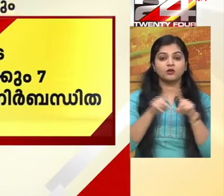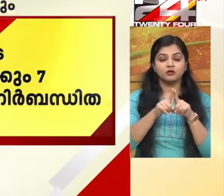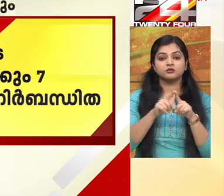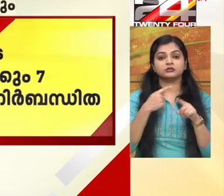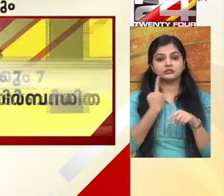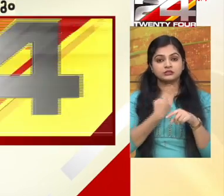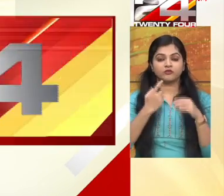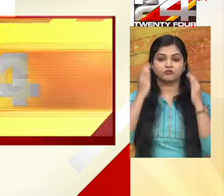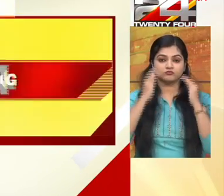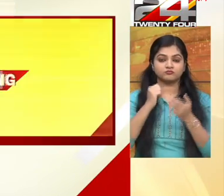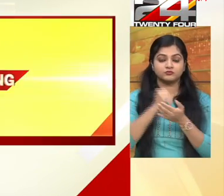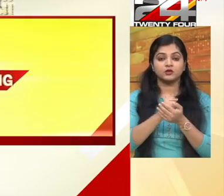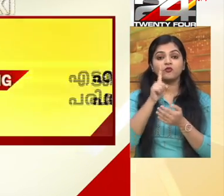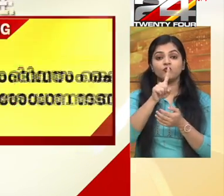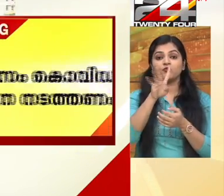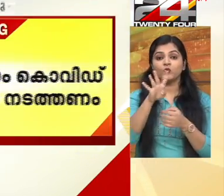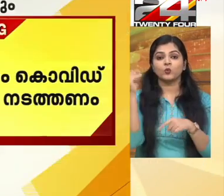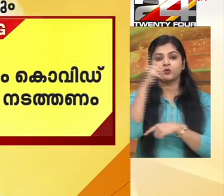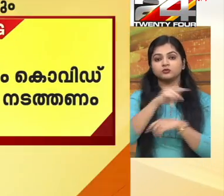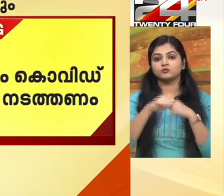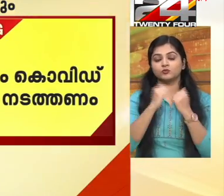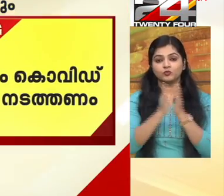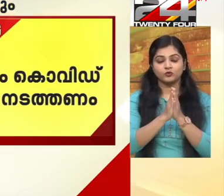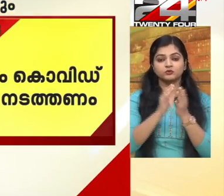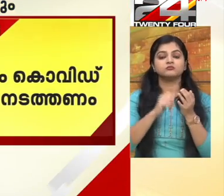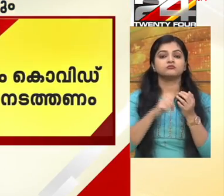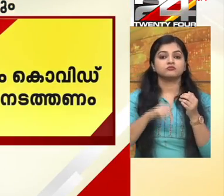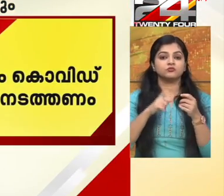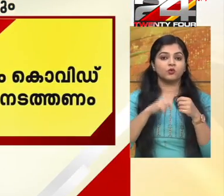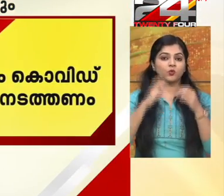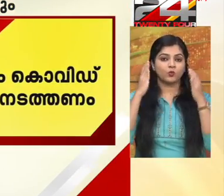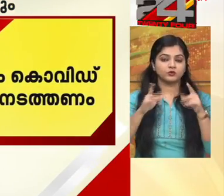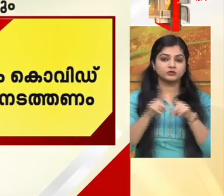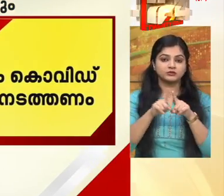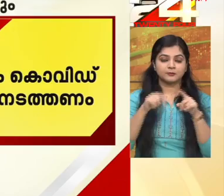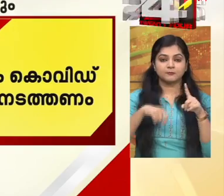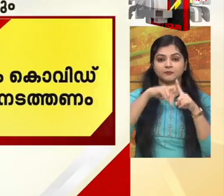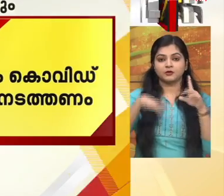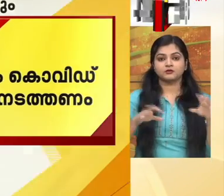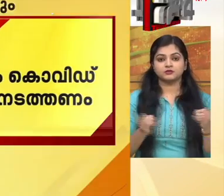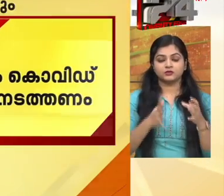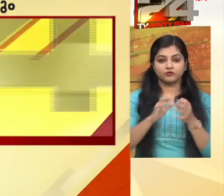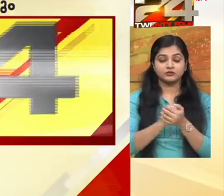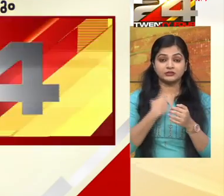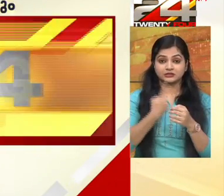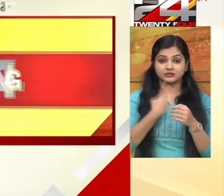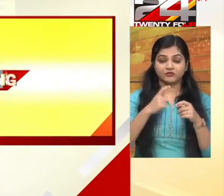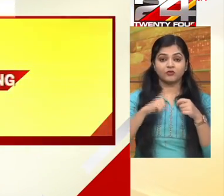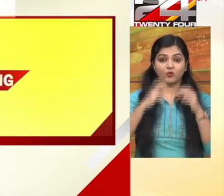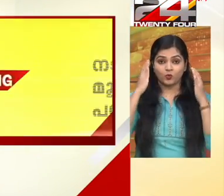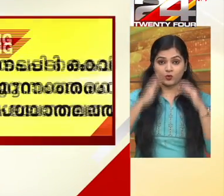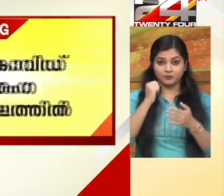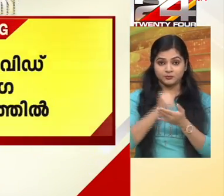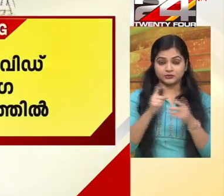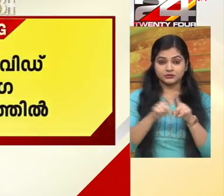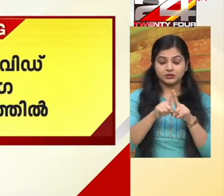രാജ്യങ്ങളിൽ നിന്ന് വരുന്ന ആളുകൾക്ക് 14 ദിവസത്തെ ക്വാറന്റൈനാണ് സംസ്ഥാനത്ത് നടപ്പാവുക. ഇത്തരത്തിൽ ഈ സ്വയം നിരീക്ഷണത്തിൽ ഇരിക്കേണ്ട കാലയളവിൽ ആരെങ്കിലും പുറത്തേക്ക്